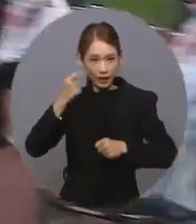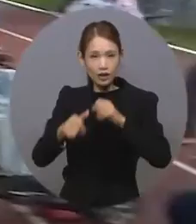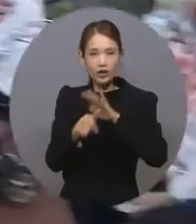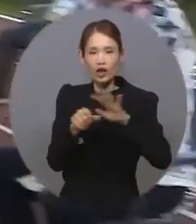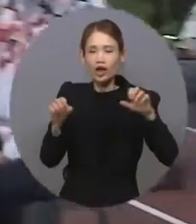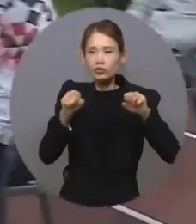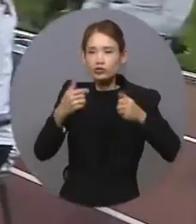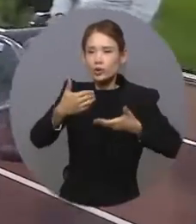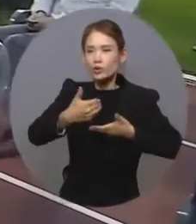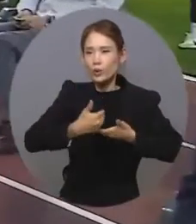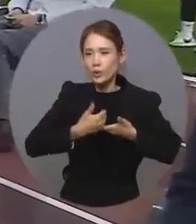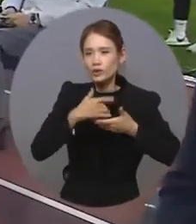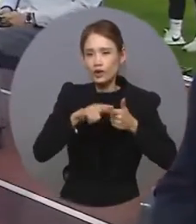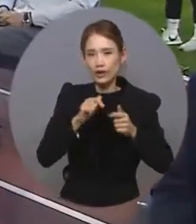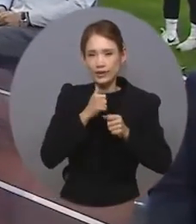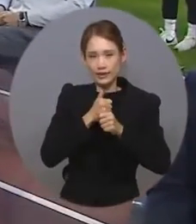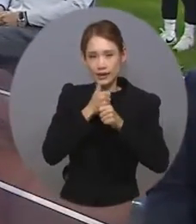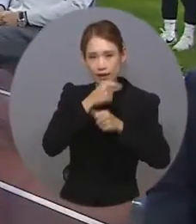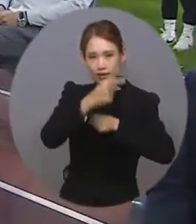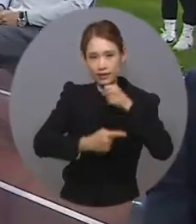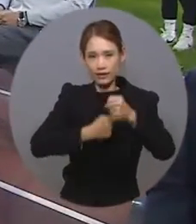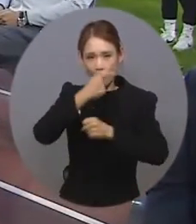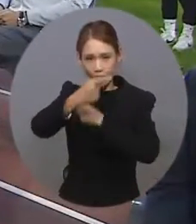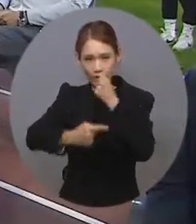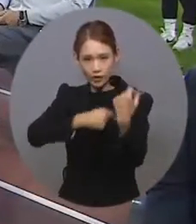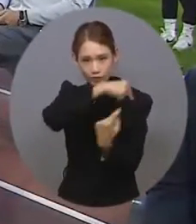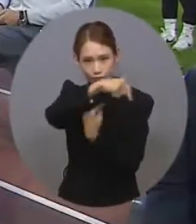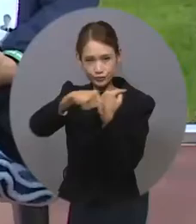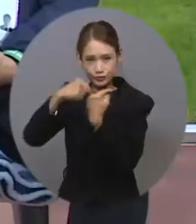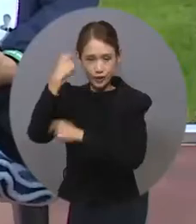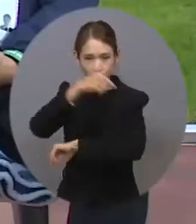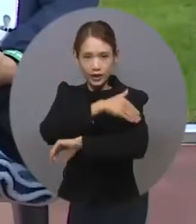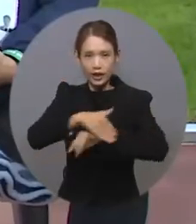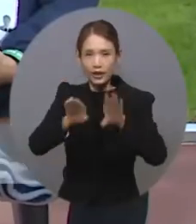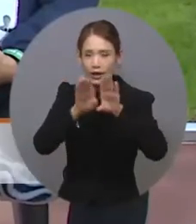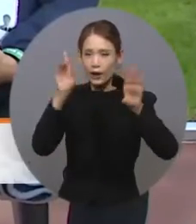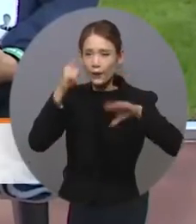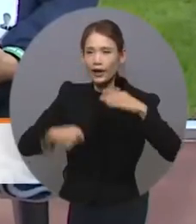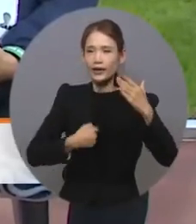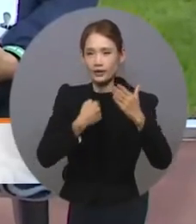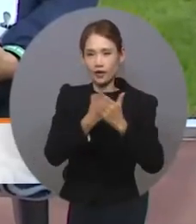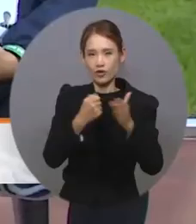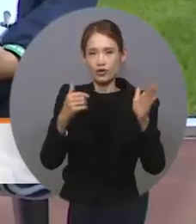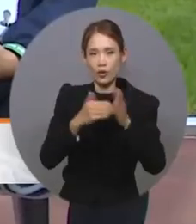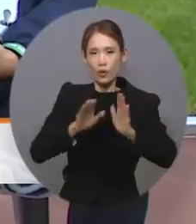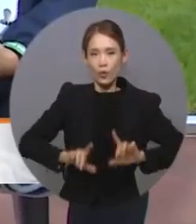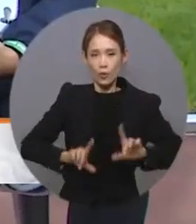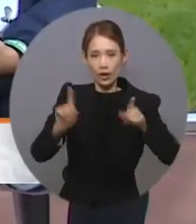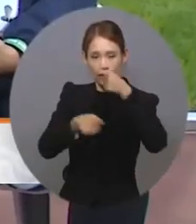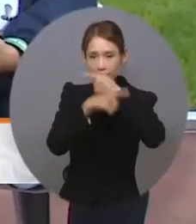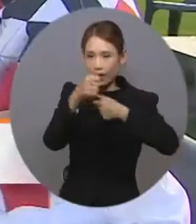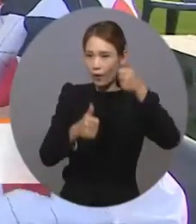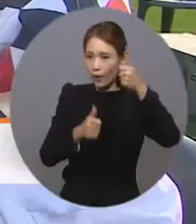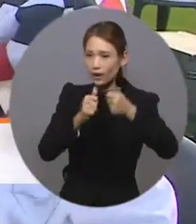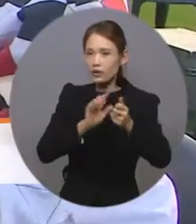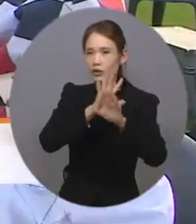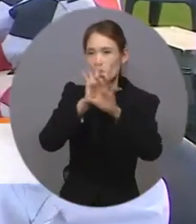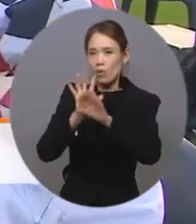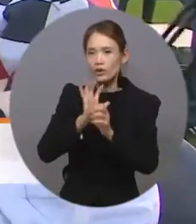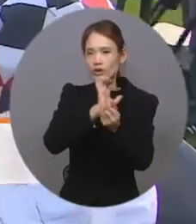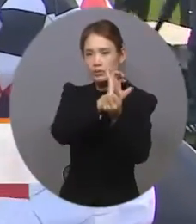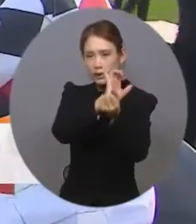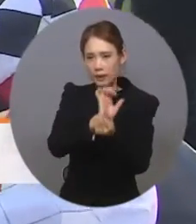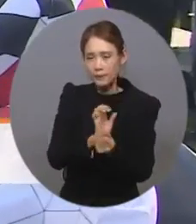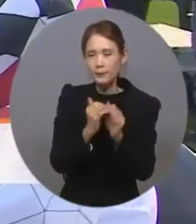경상북도의 요청에 따라 1년씩 수년 개최하기로 결정됐습니다. 올해 대회는 코로나19 방역을 위해